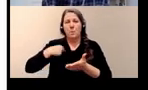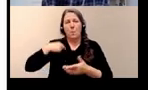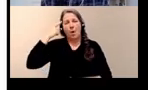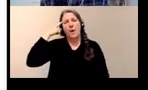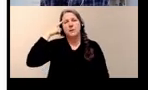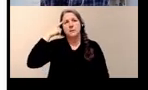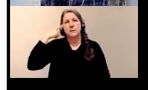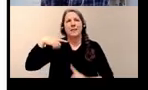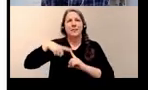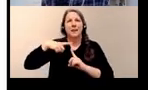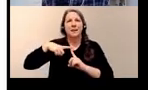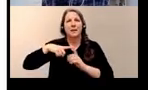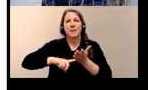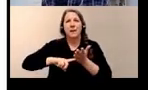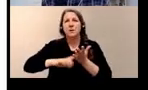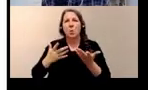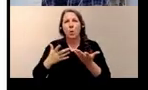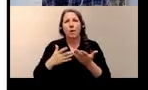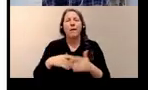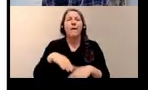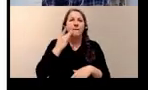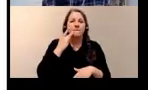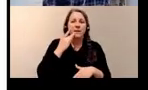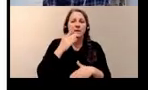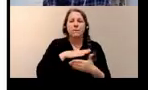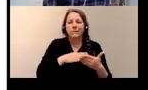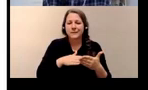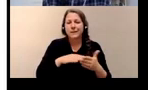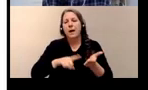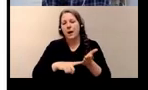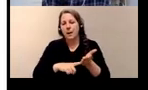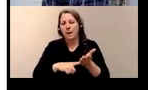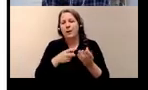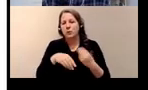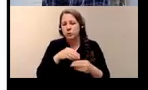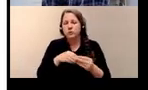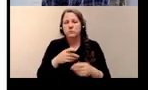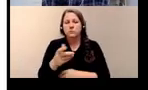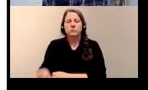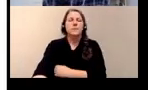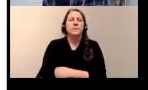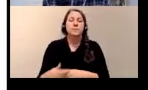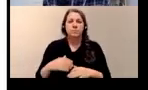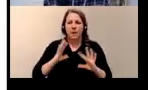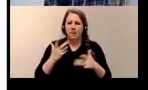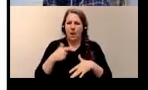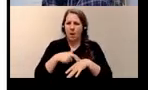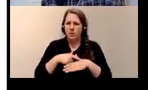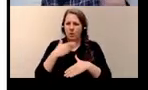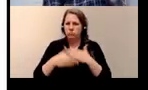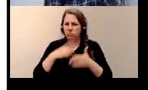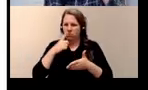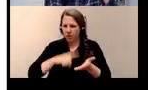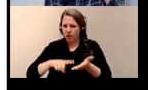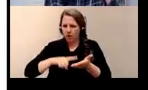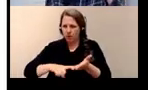technique consisterait potentiellement à réparer des écrans LCD. Et au fur et à mesure du terrain d'enquête, donc on a réalisé que